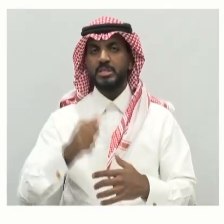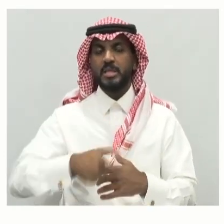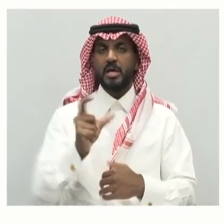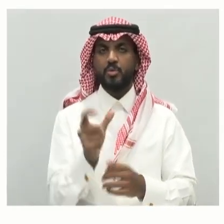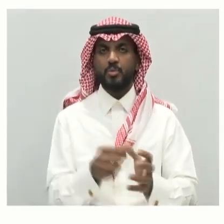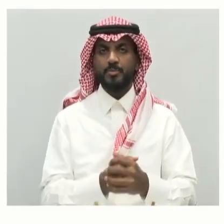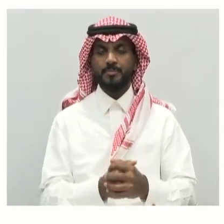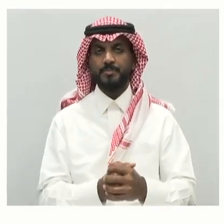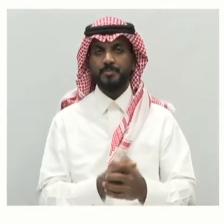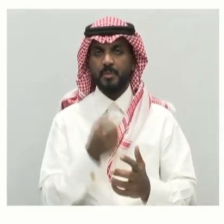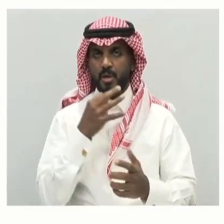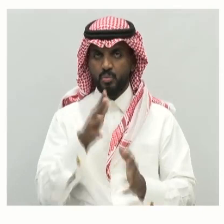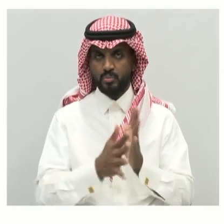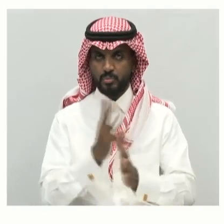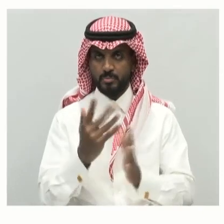اقراوا